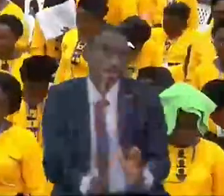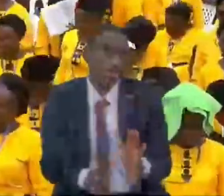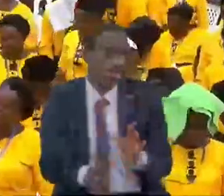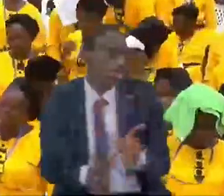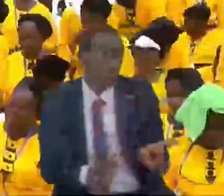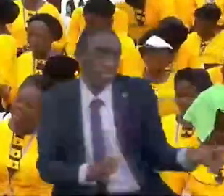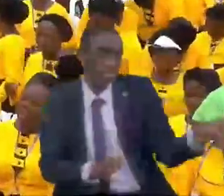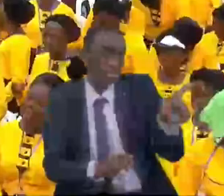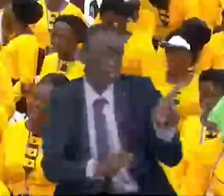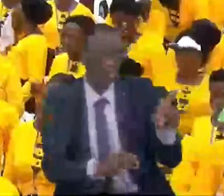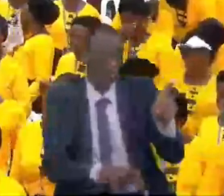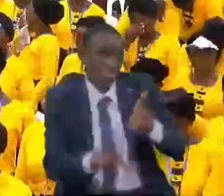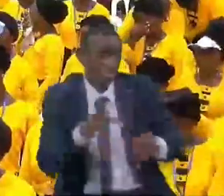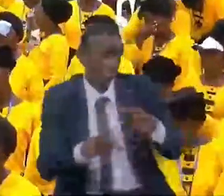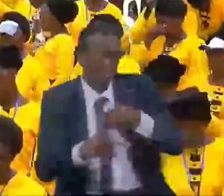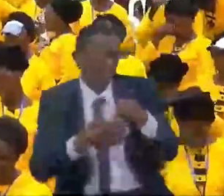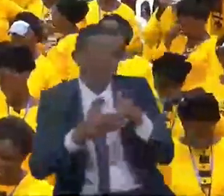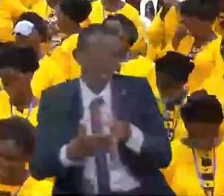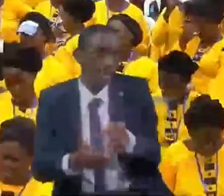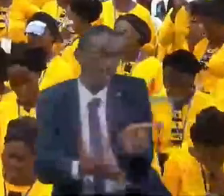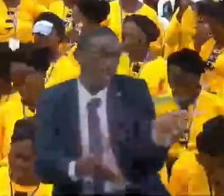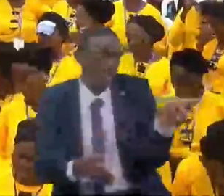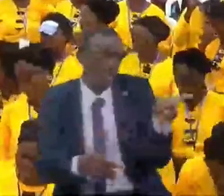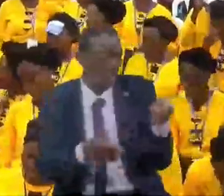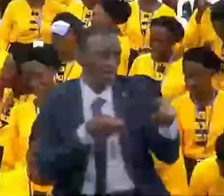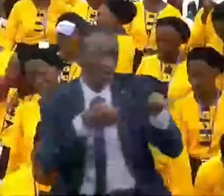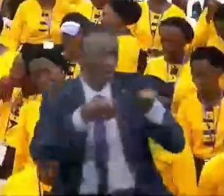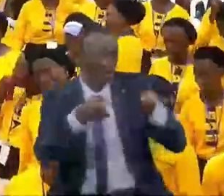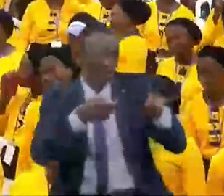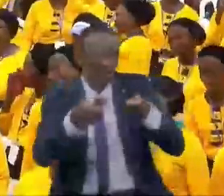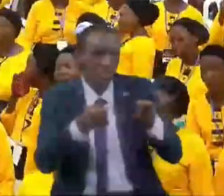suivent ton leadership et contrôle,